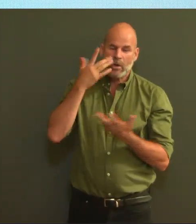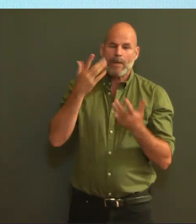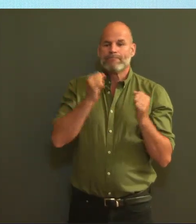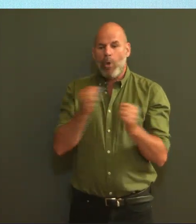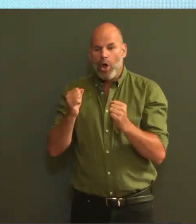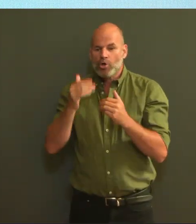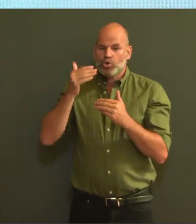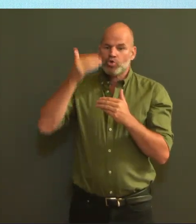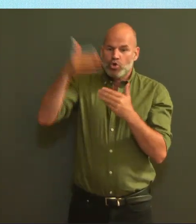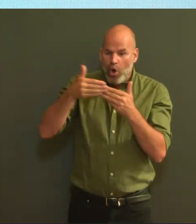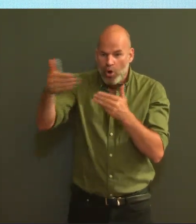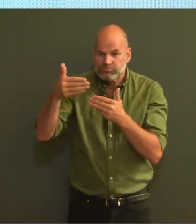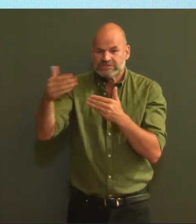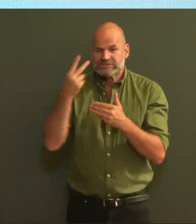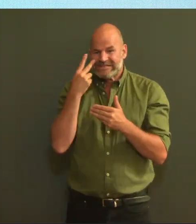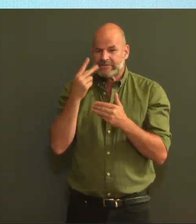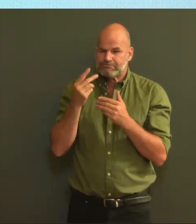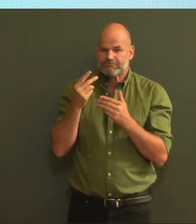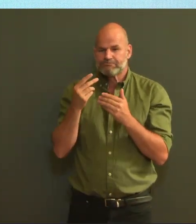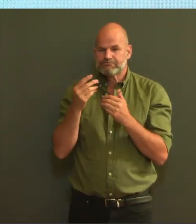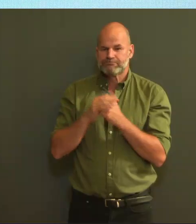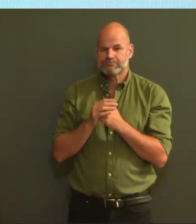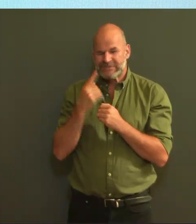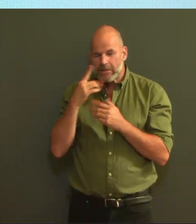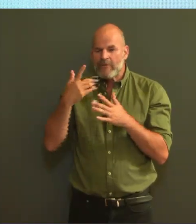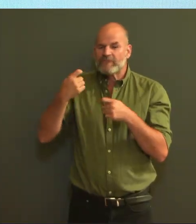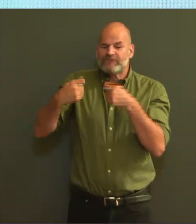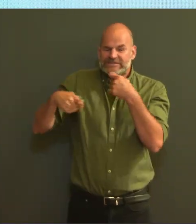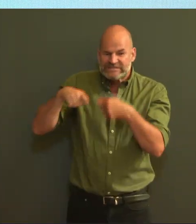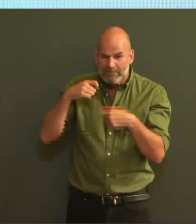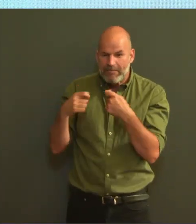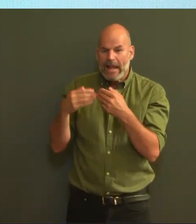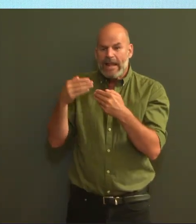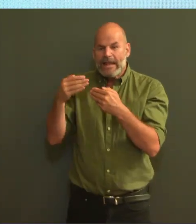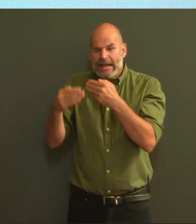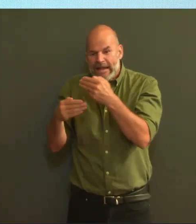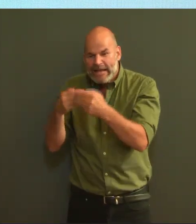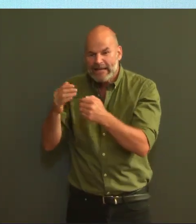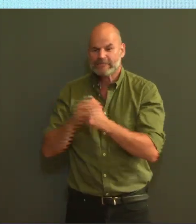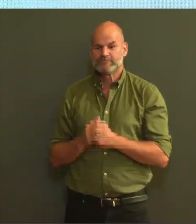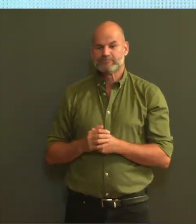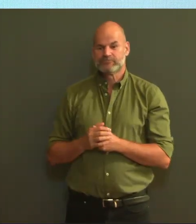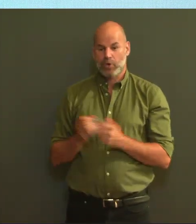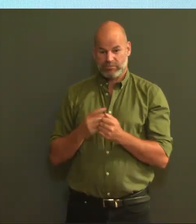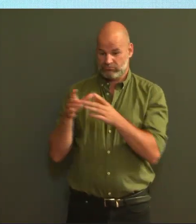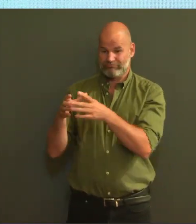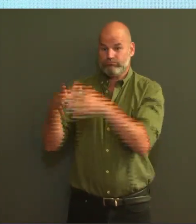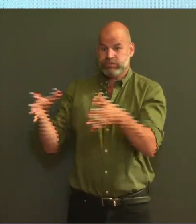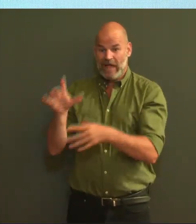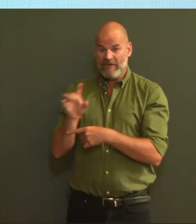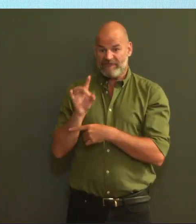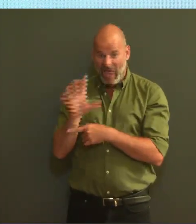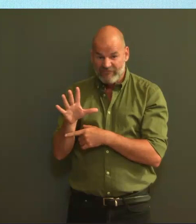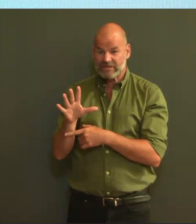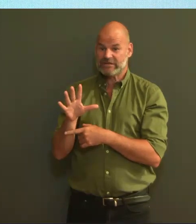gaan versoepelen. Maar ik acht het toch onwaarschijnlijk dat we terug naar die 15 contacten gaan die elke week gaan